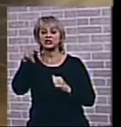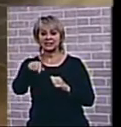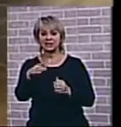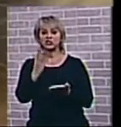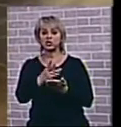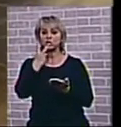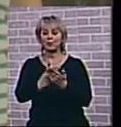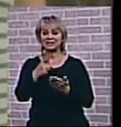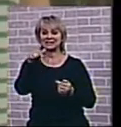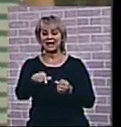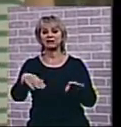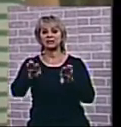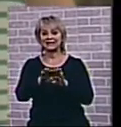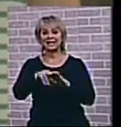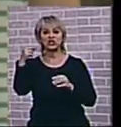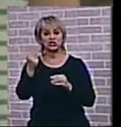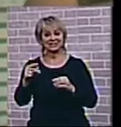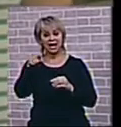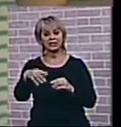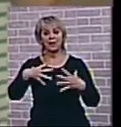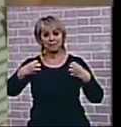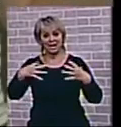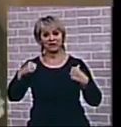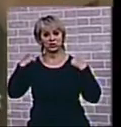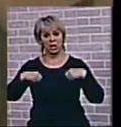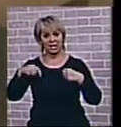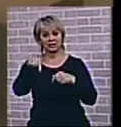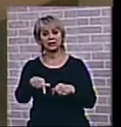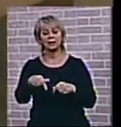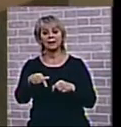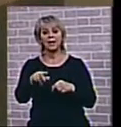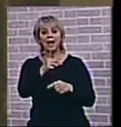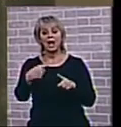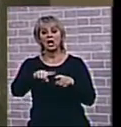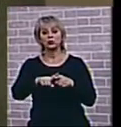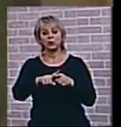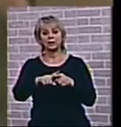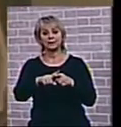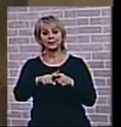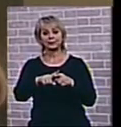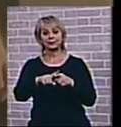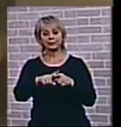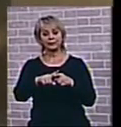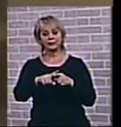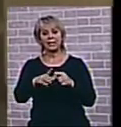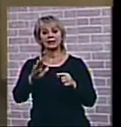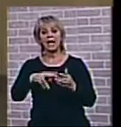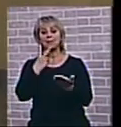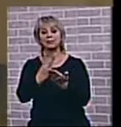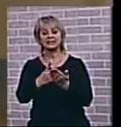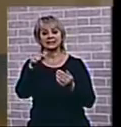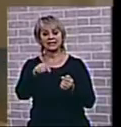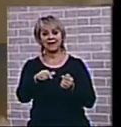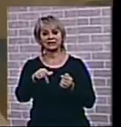здесь еще представлены вот такие дизайнерские меховые жилеты, которые нам